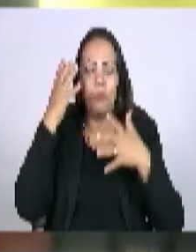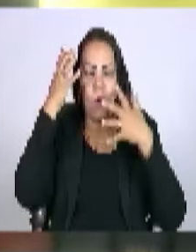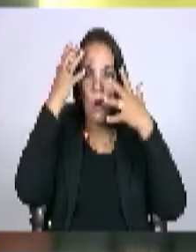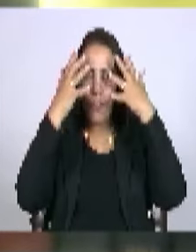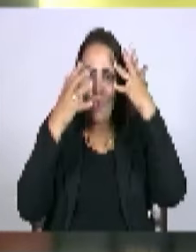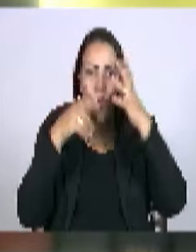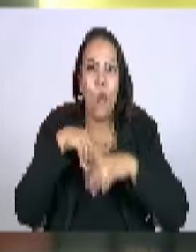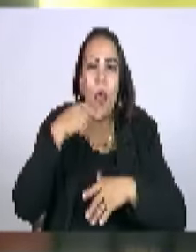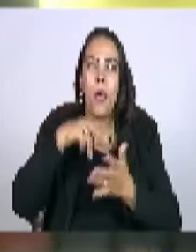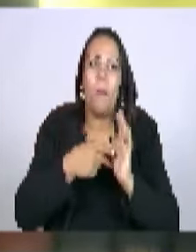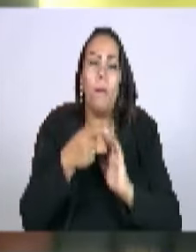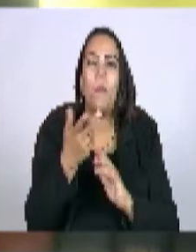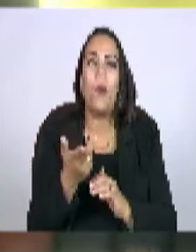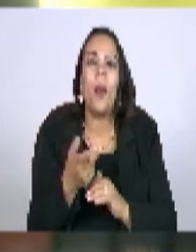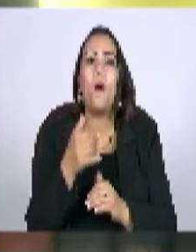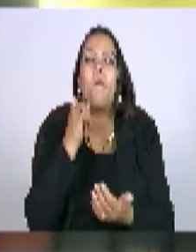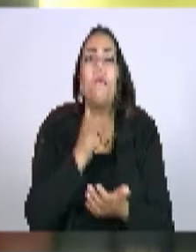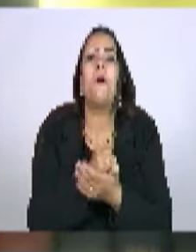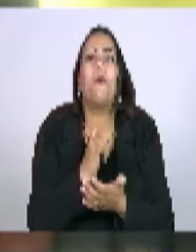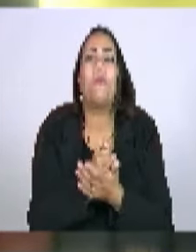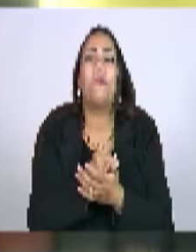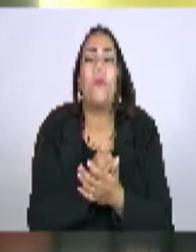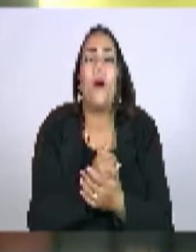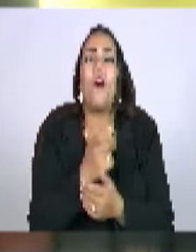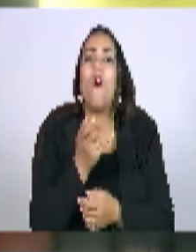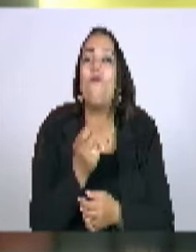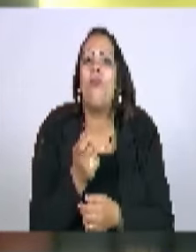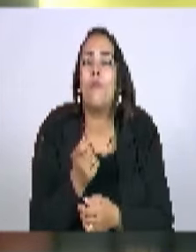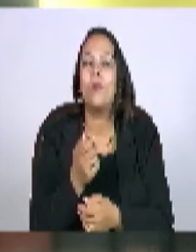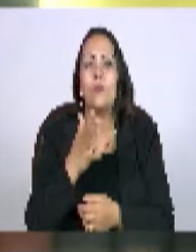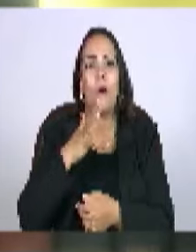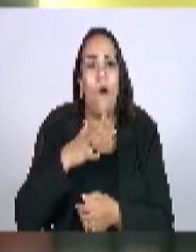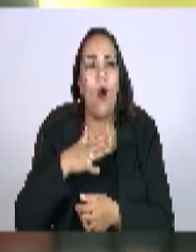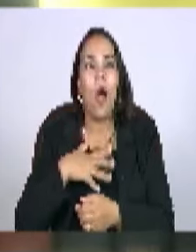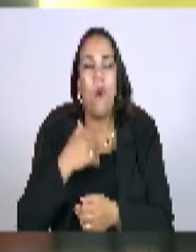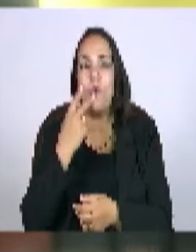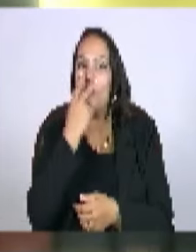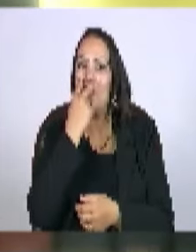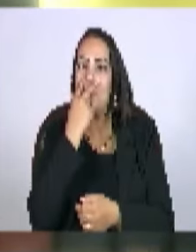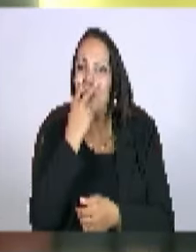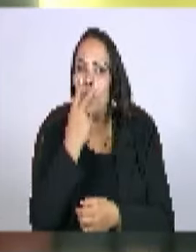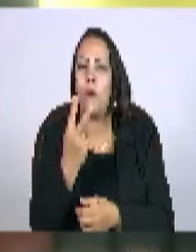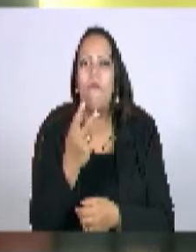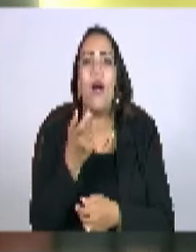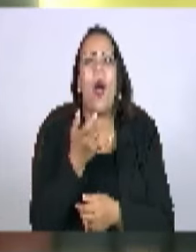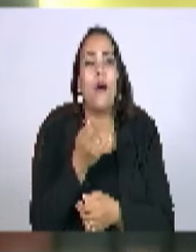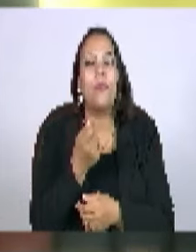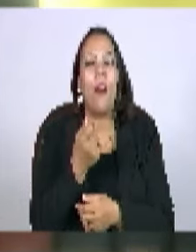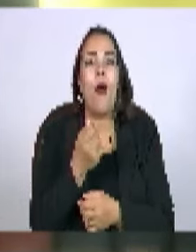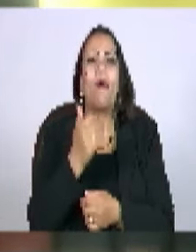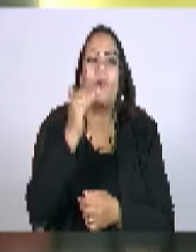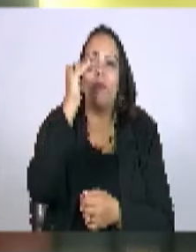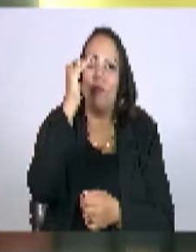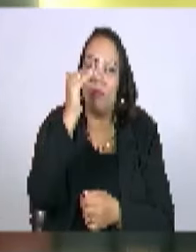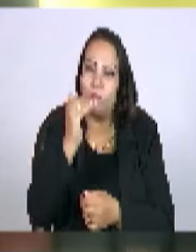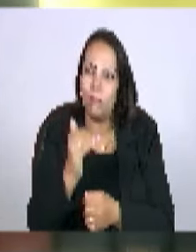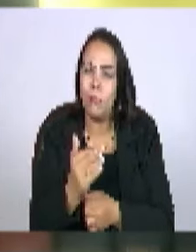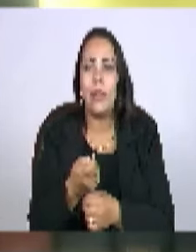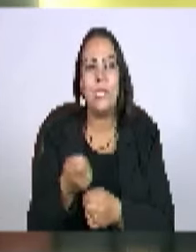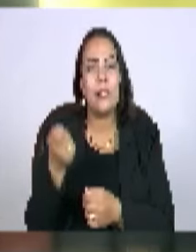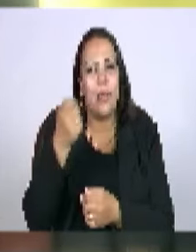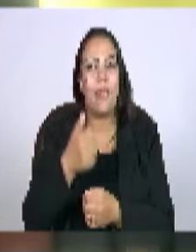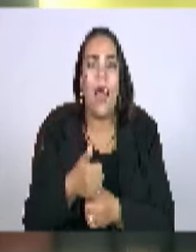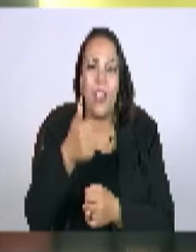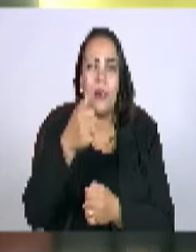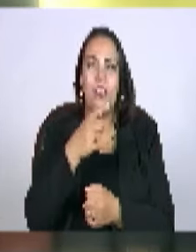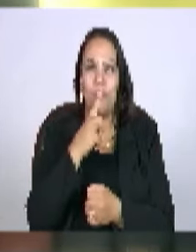بالنسبه لها هو مساله الاسعار وتريد ان ترى اسعارا اكثر انخفاضا مما